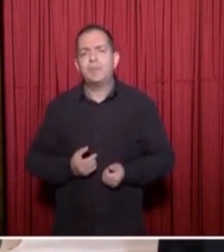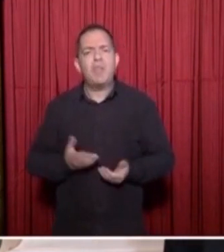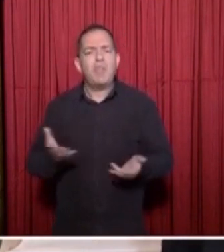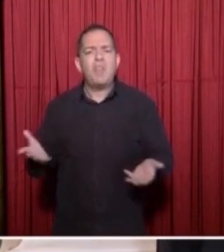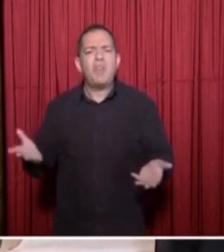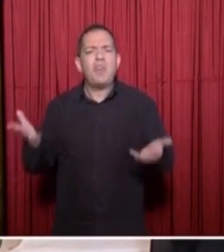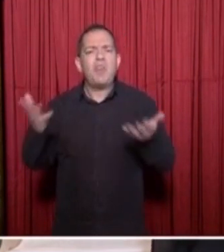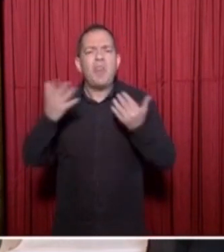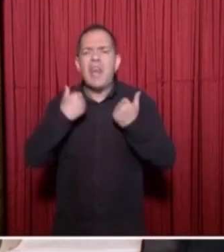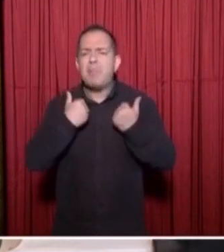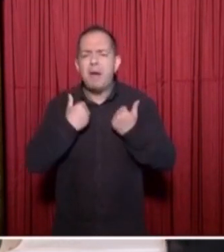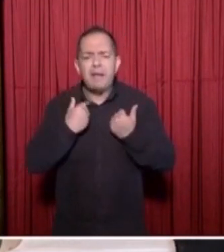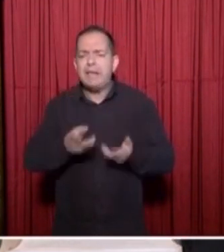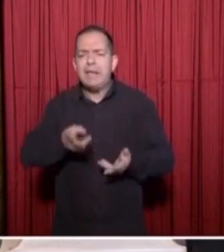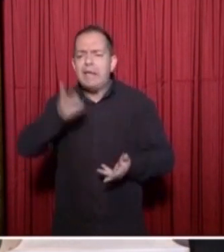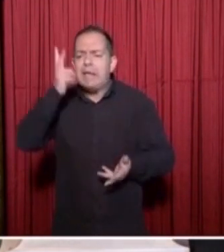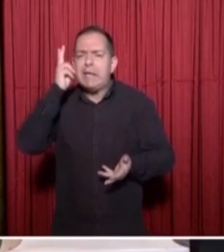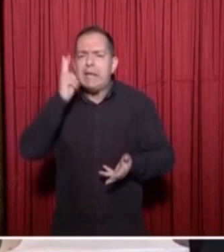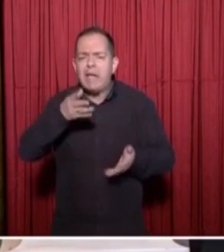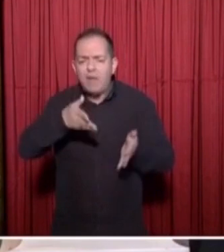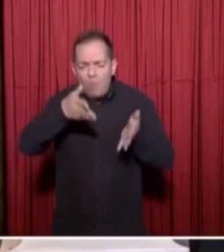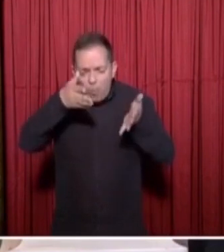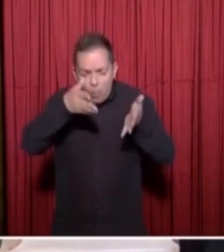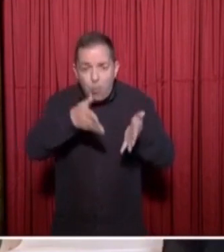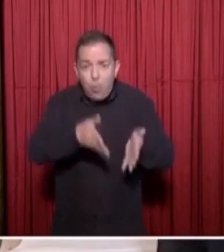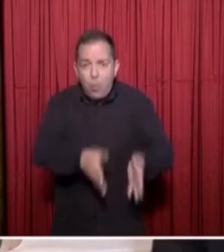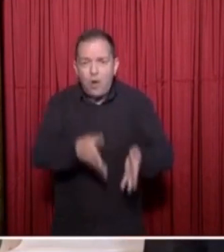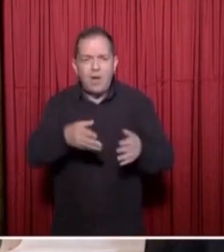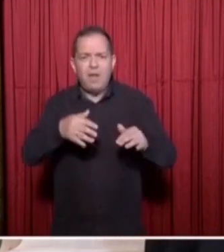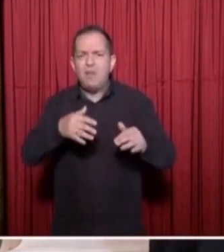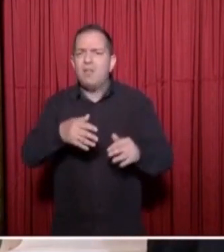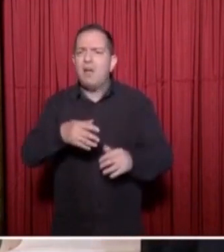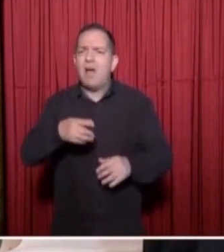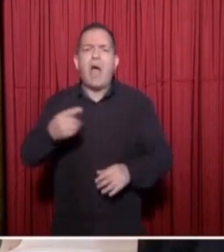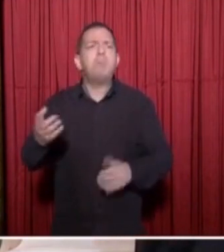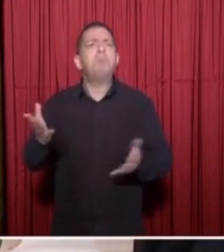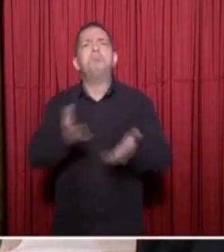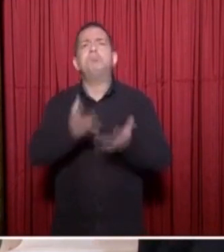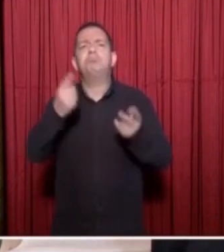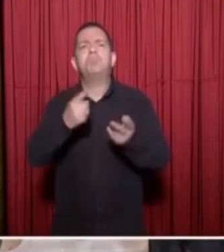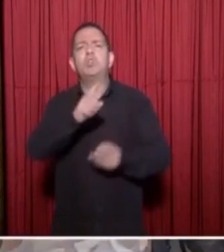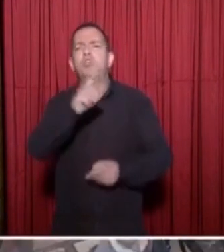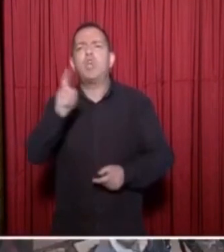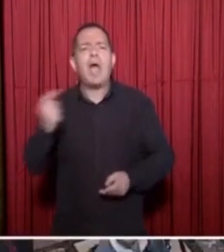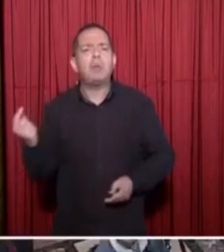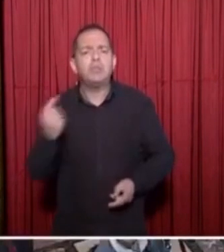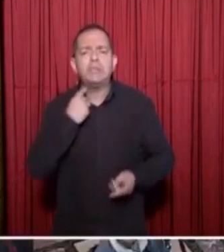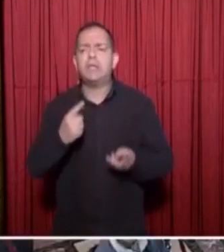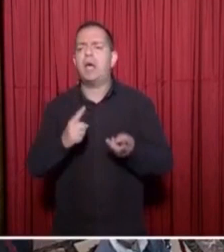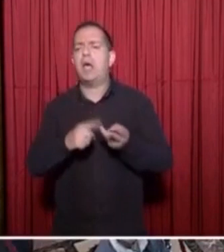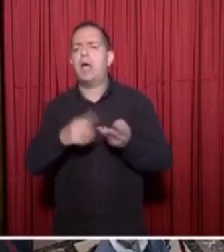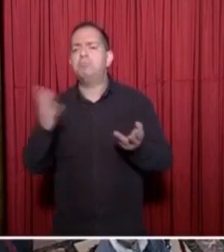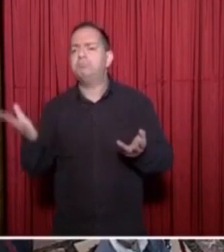βάραθρο κακίας, δεν υπάρχει αποτυχία της ανθρώπινης προσωπικότητος,